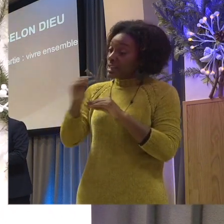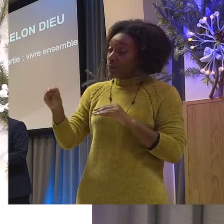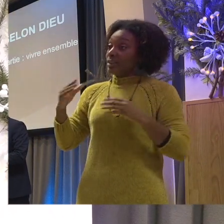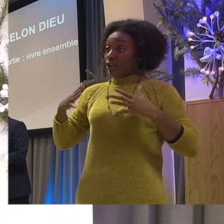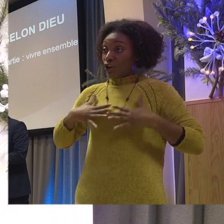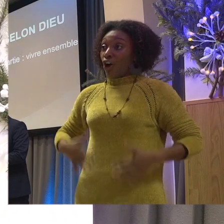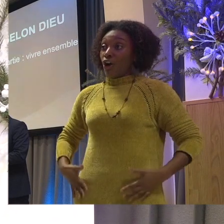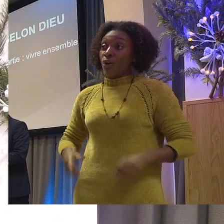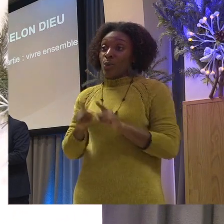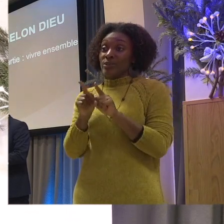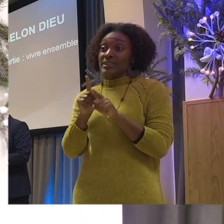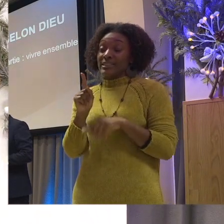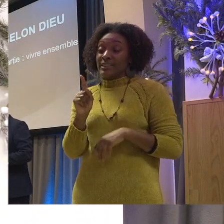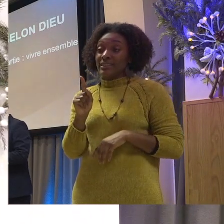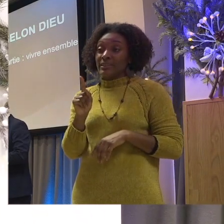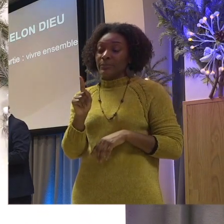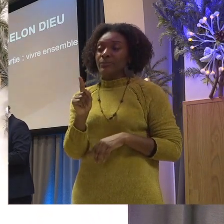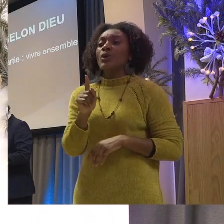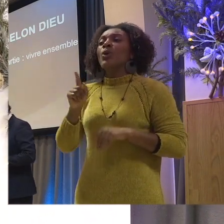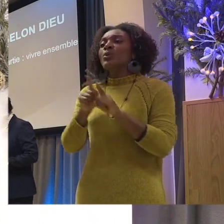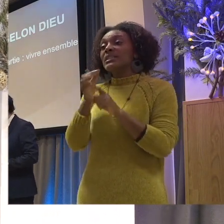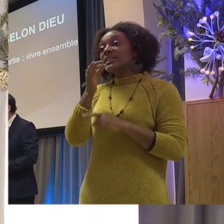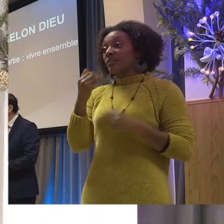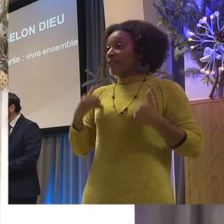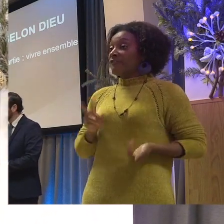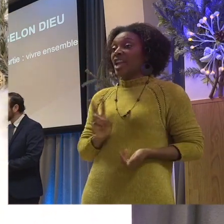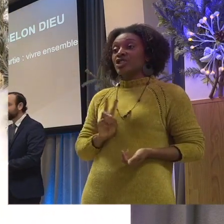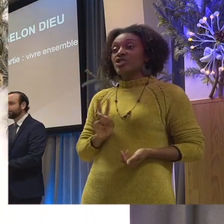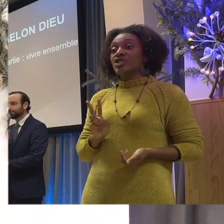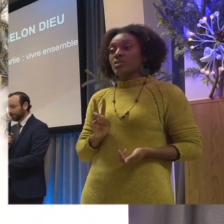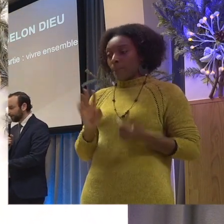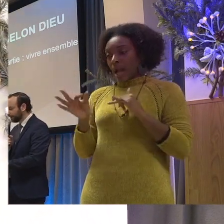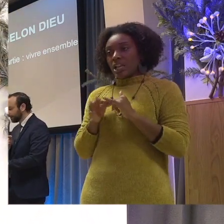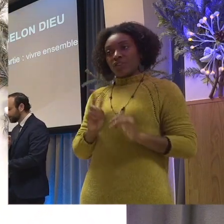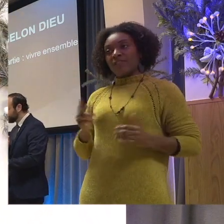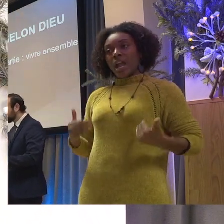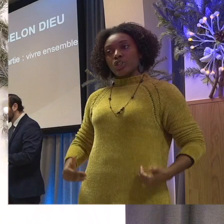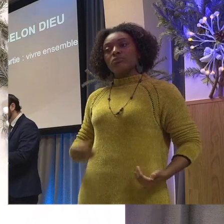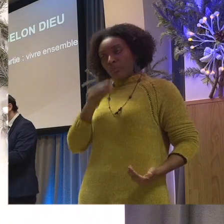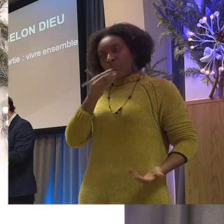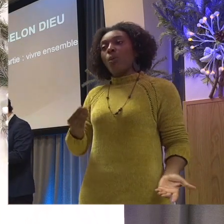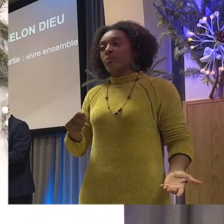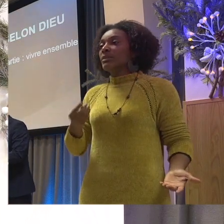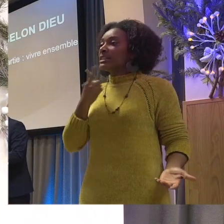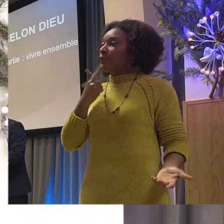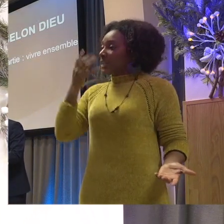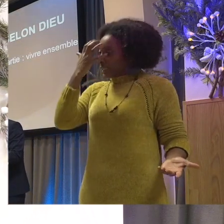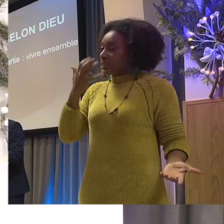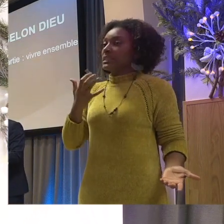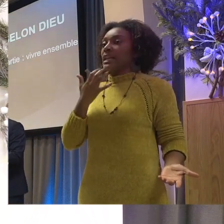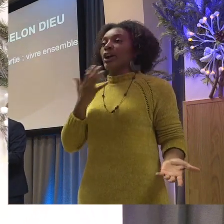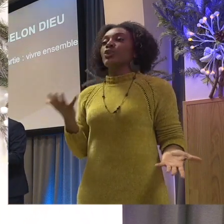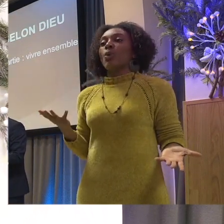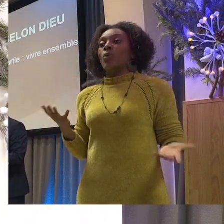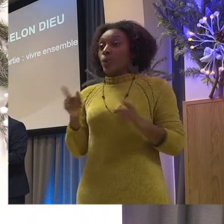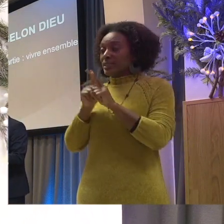physique. Nous avons vu aussi qu'arriver vierge au mariage était une preuve de maîtrise de soi, était une preuve de sérieux et